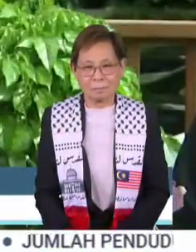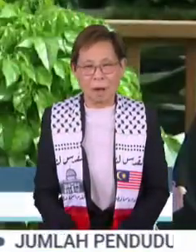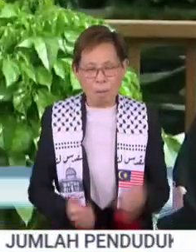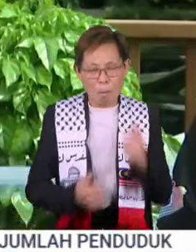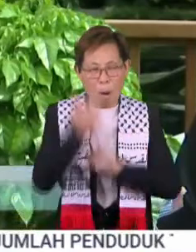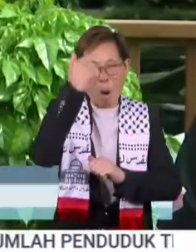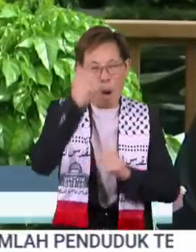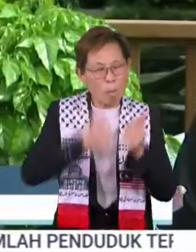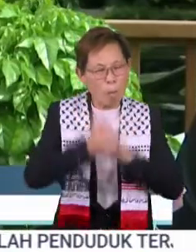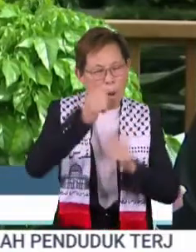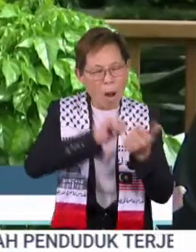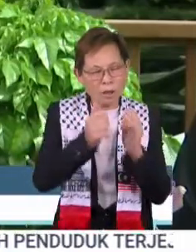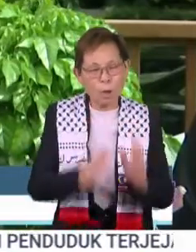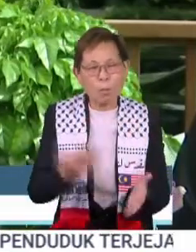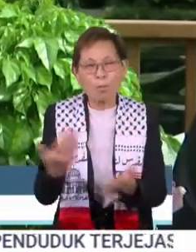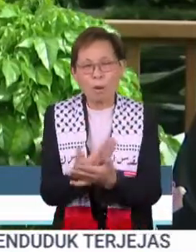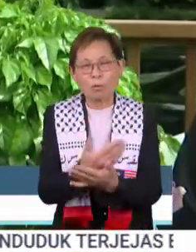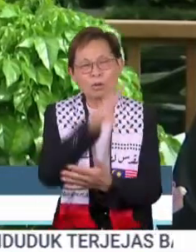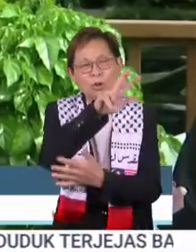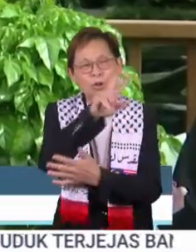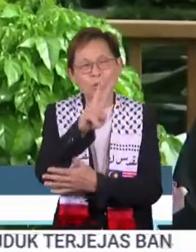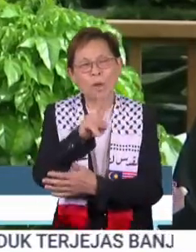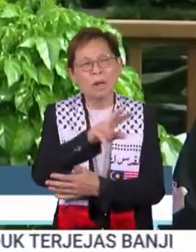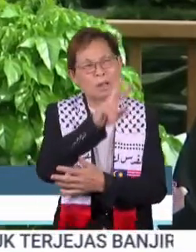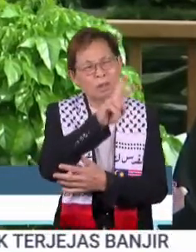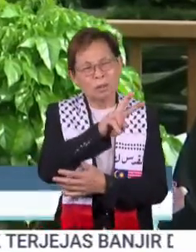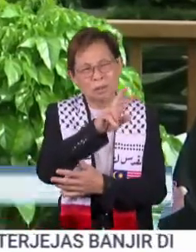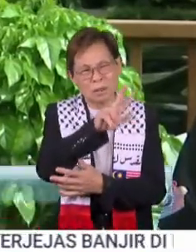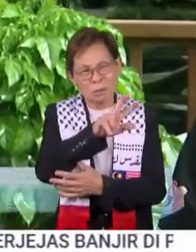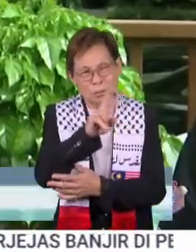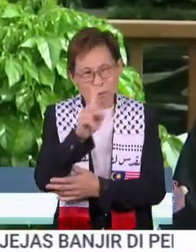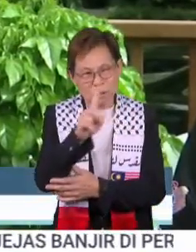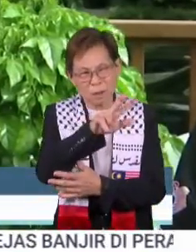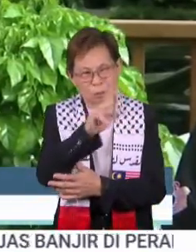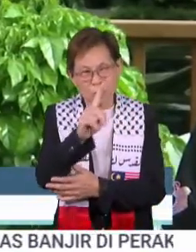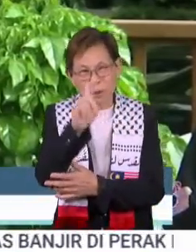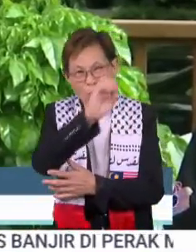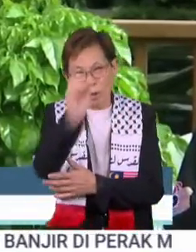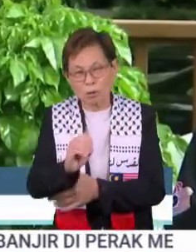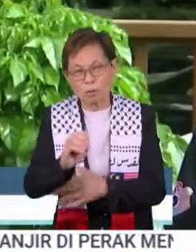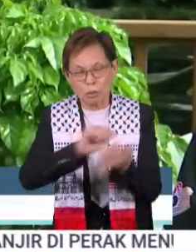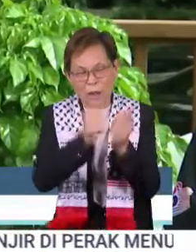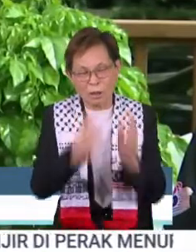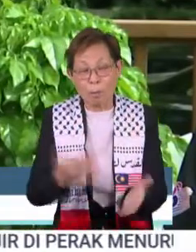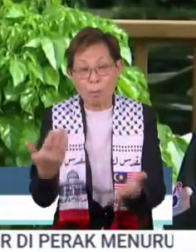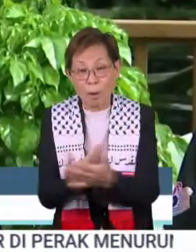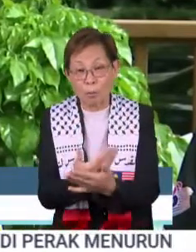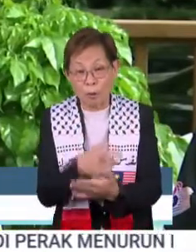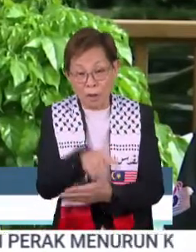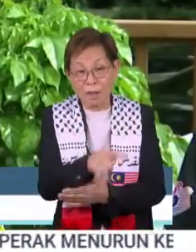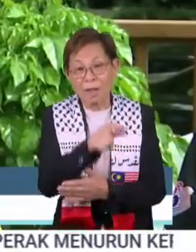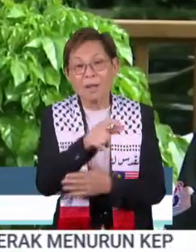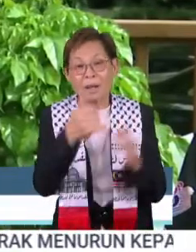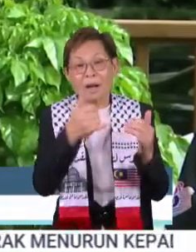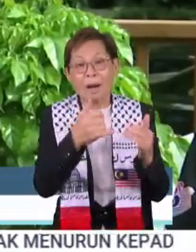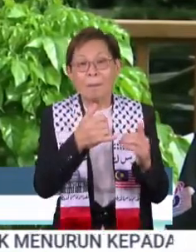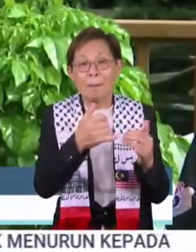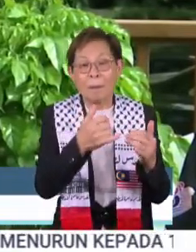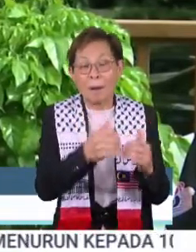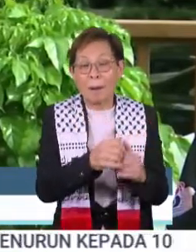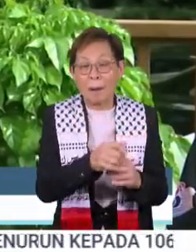Most of the atlet baru kan, 21% atlet baru. So saya percaya ini adalah pelapis kita dan banyak lagi pelapis yang akan